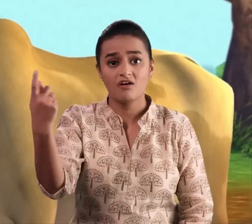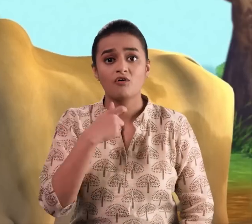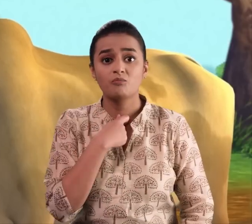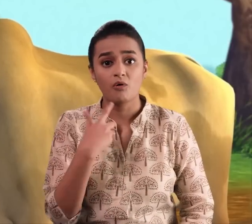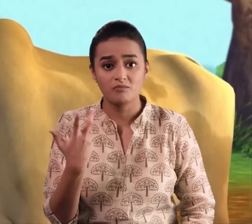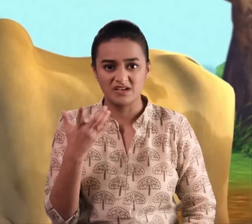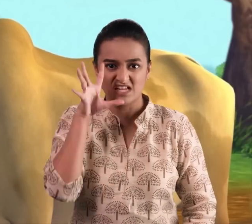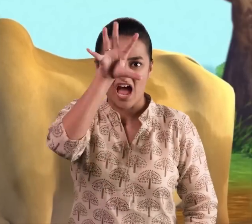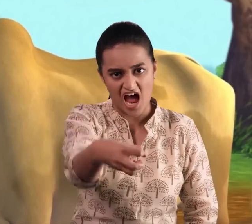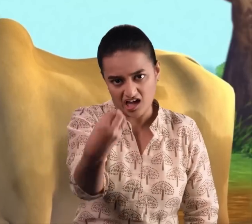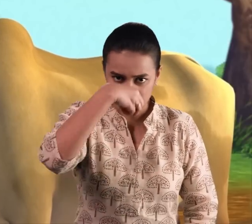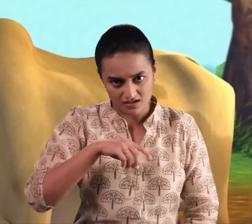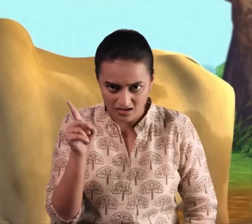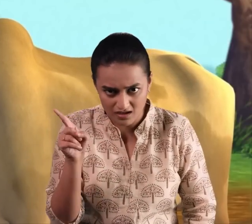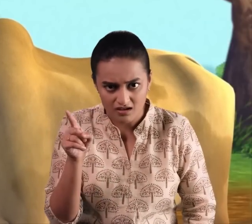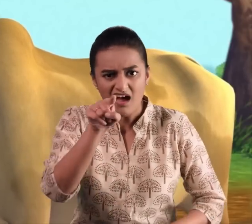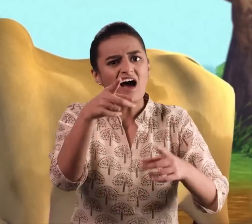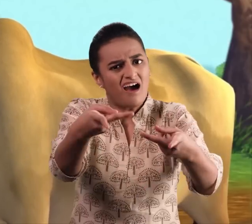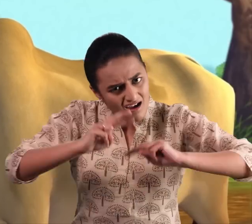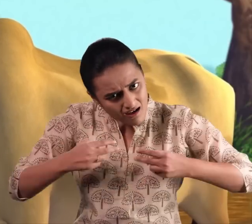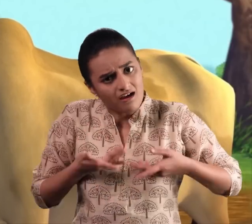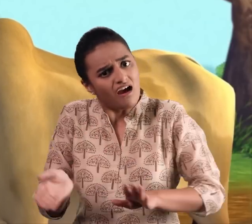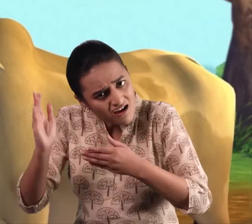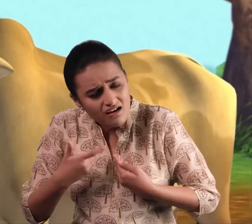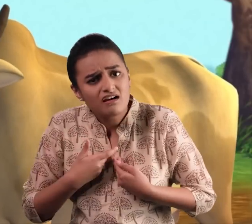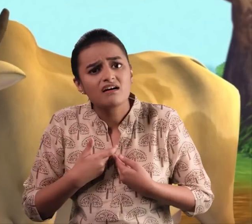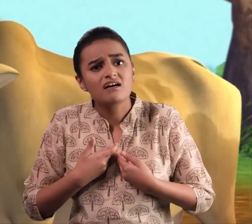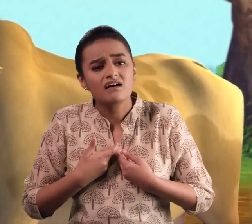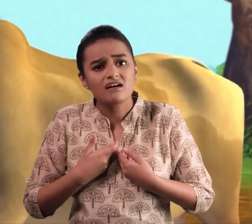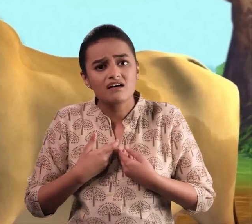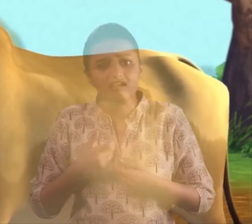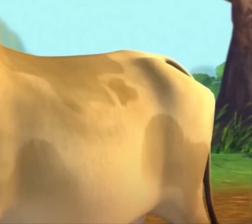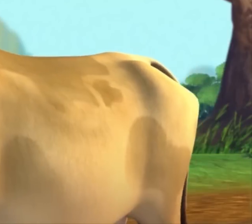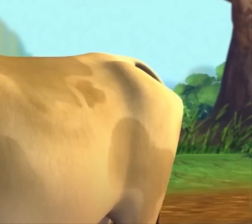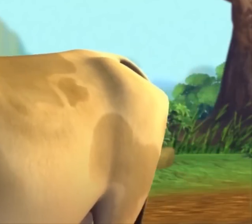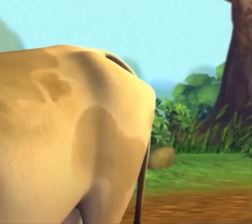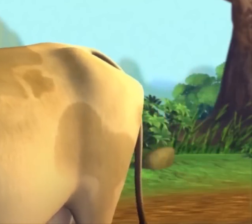तुमने उस बाघ को पेट भरने का वचन दिया था, तो तुम्हारी जगह मैं चला जाता हूँ।